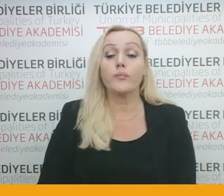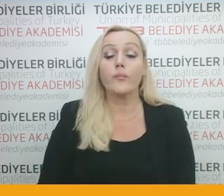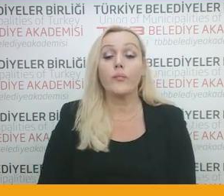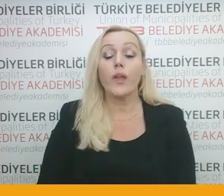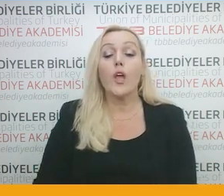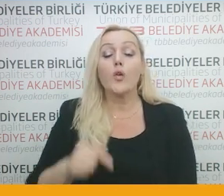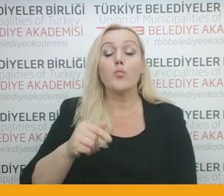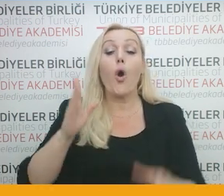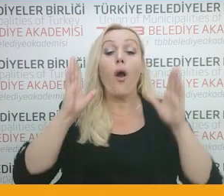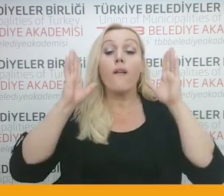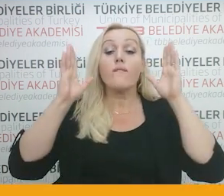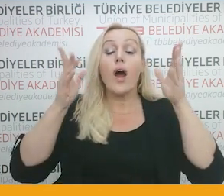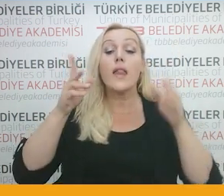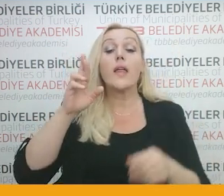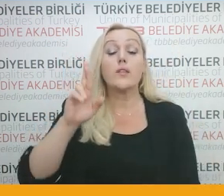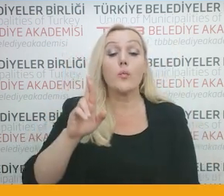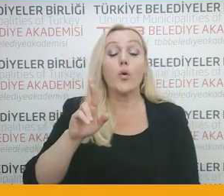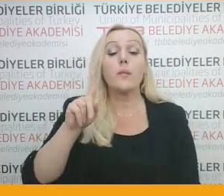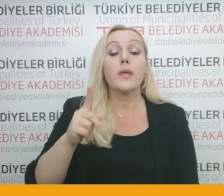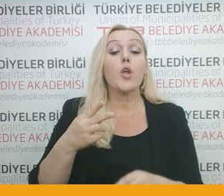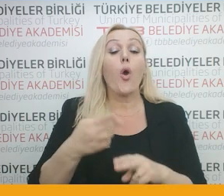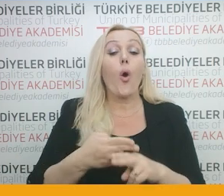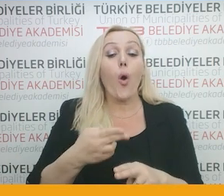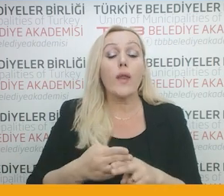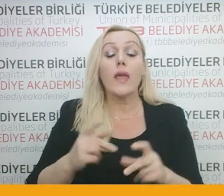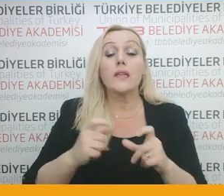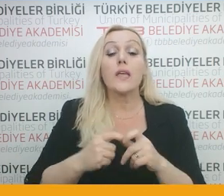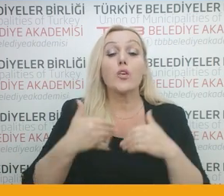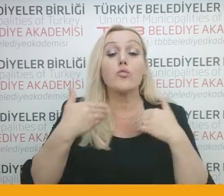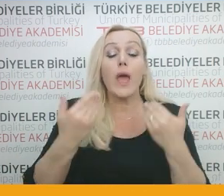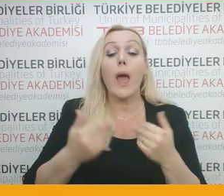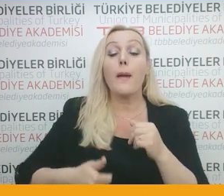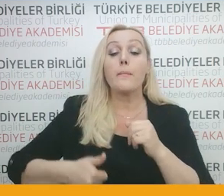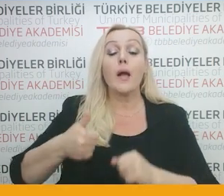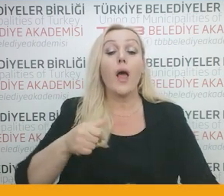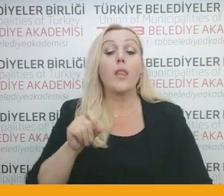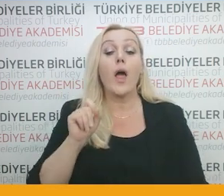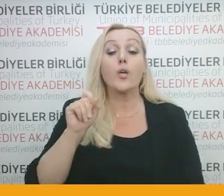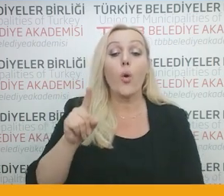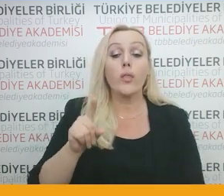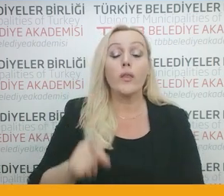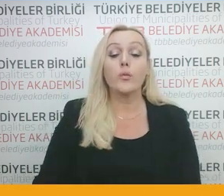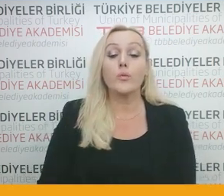Bu faaliyet raporunun birer nüshasında Sayıştay'a ve bakanlığa gönderiyoruz arkadaşlar.